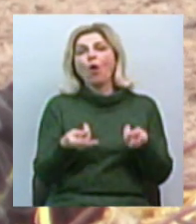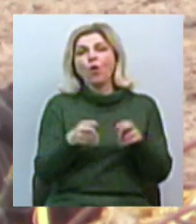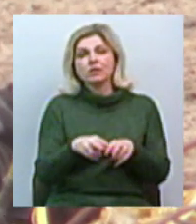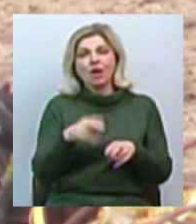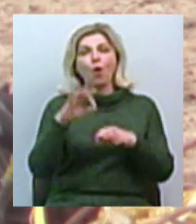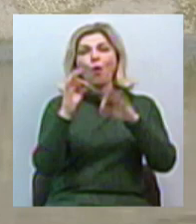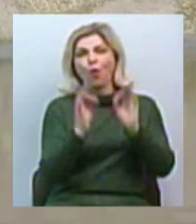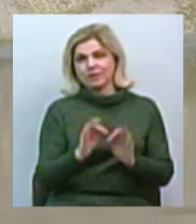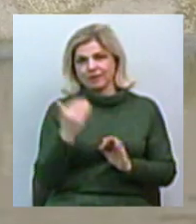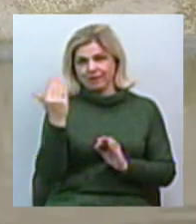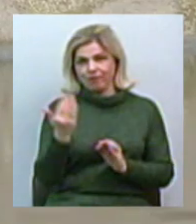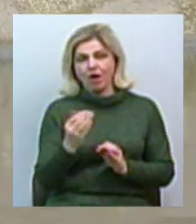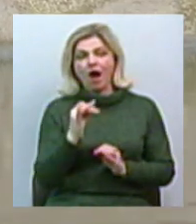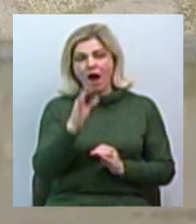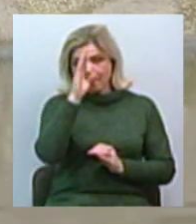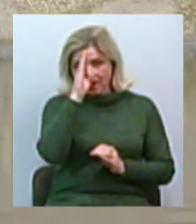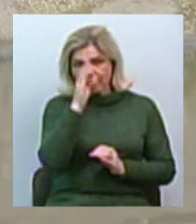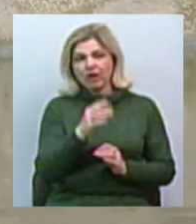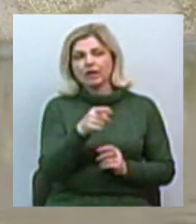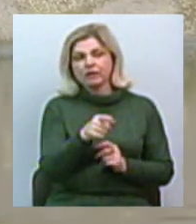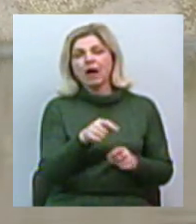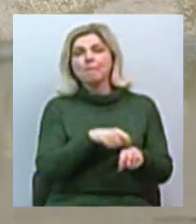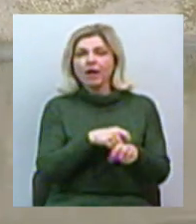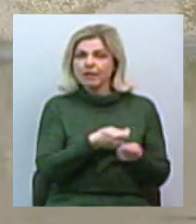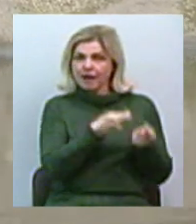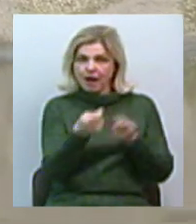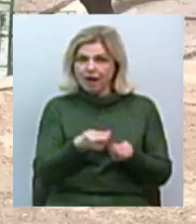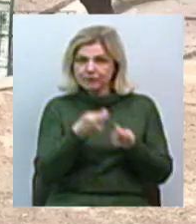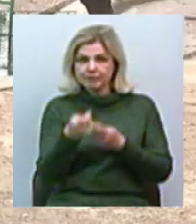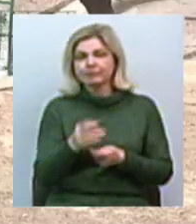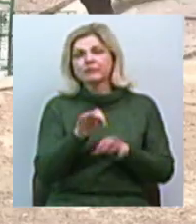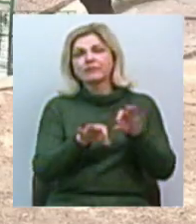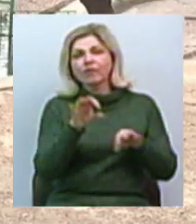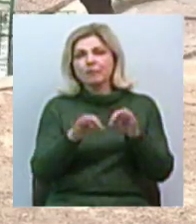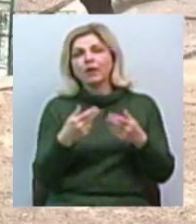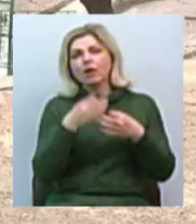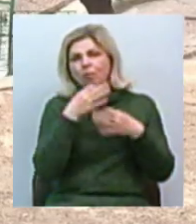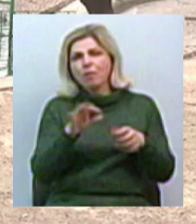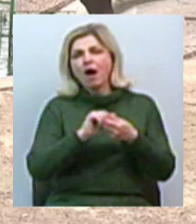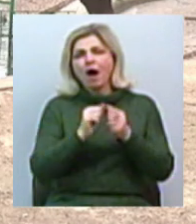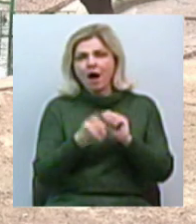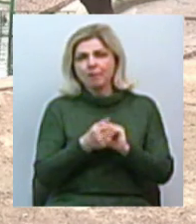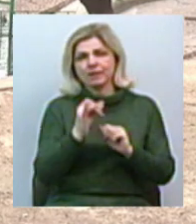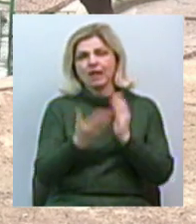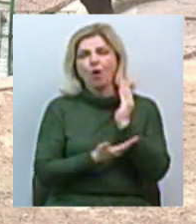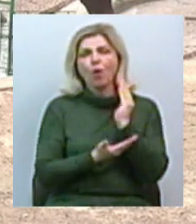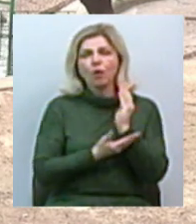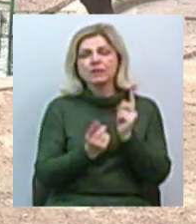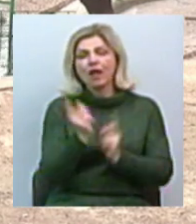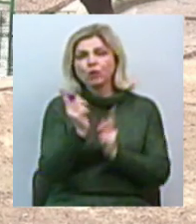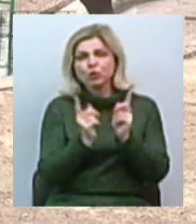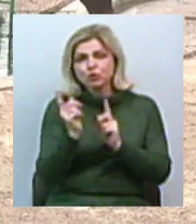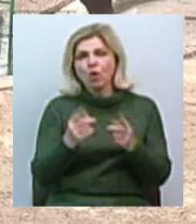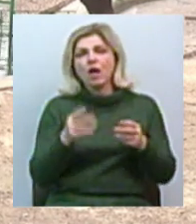восени. Самець продовжує носити гніздовий матеріал, як не дивно. Підбирає будь-які камінці, залишки гілочок зламаних,